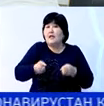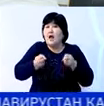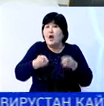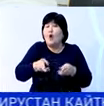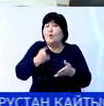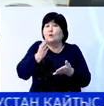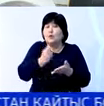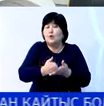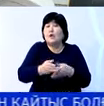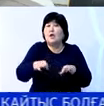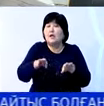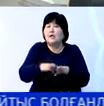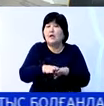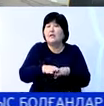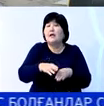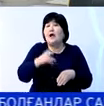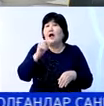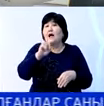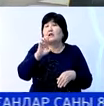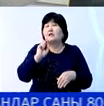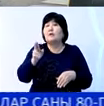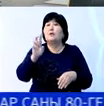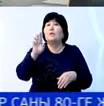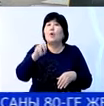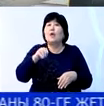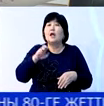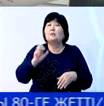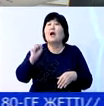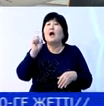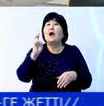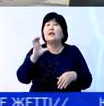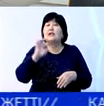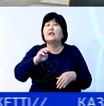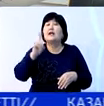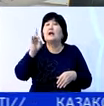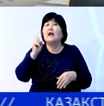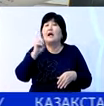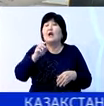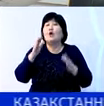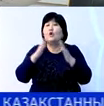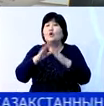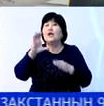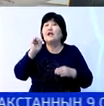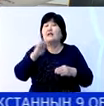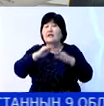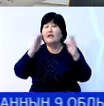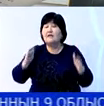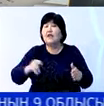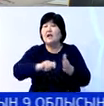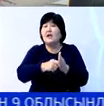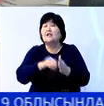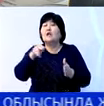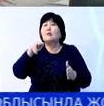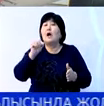тұрған Тобағабыловқа, Қазбекке, Болатбекке, Бакеновке, Ансатқа, Яхияға үйдегі сейфтердің кілтімен паролін